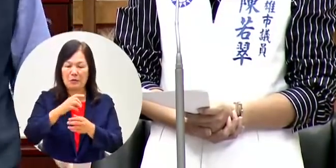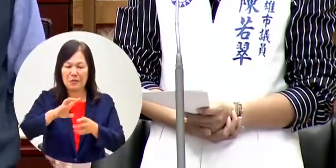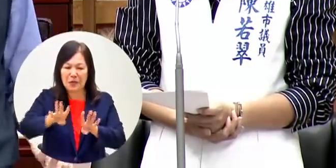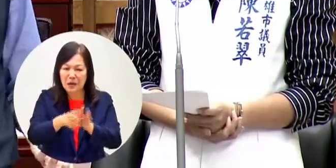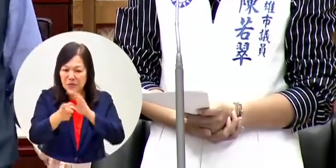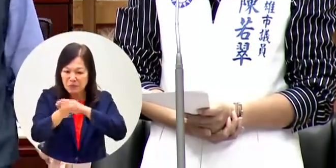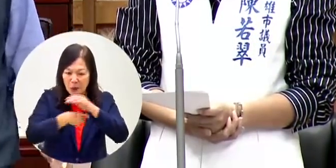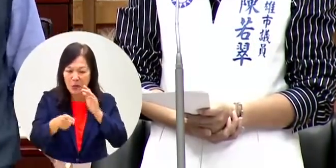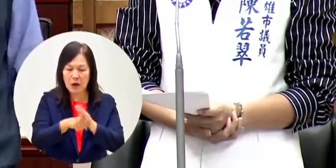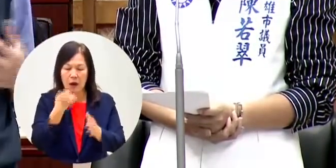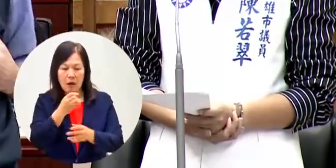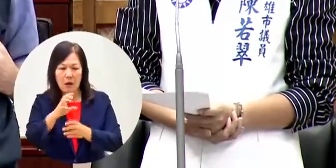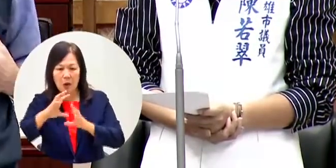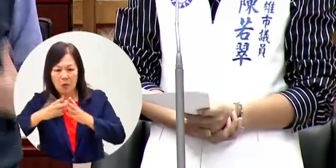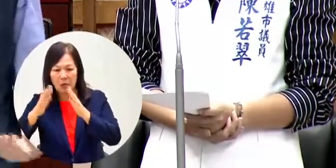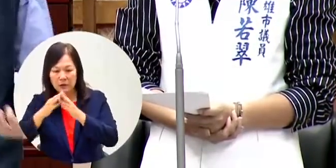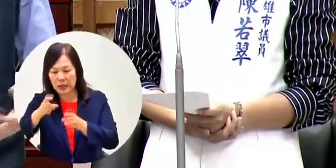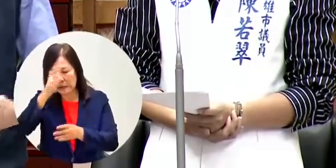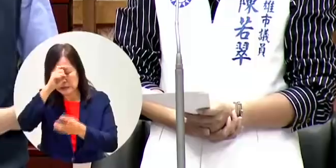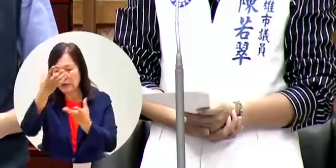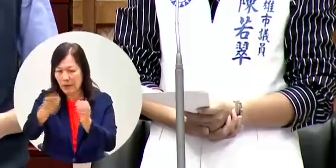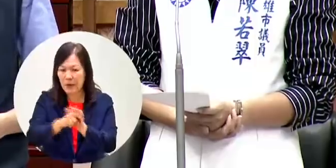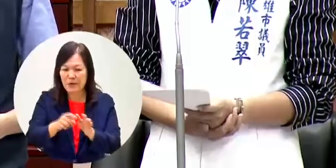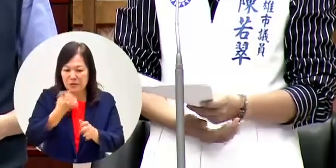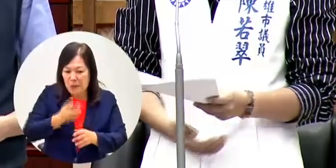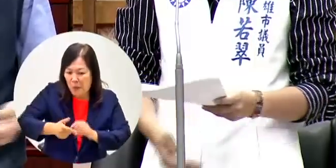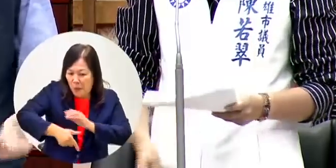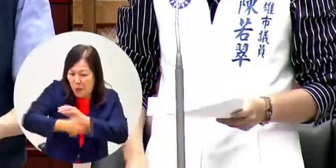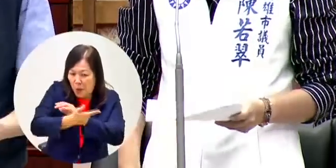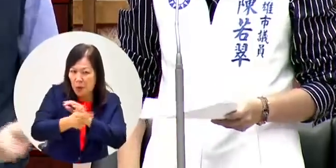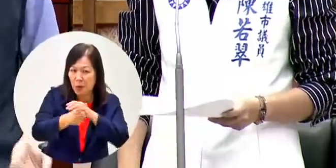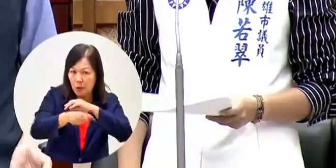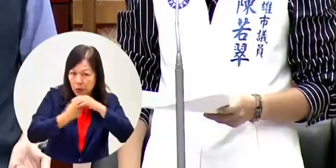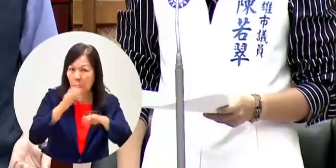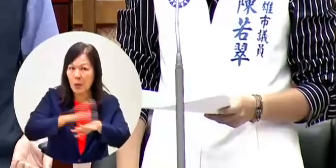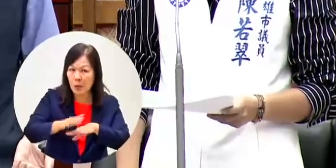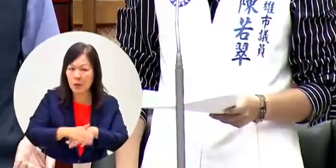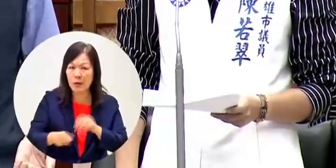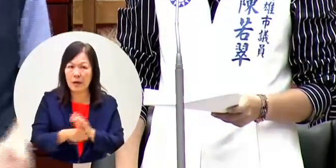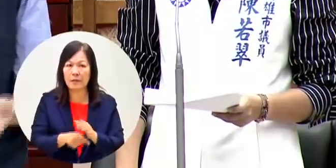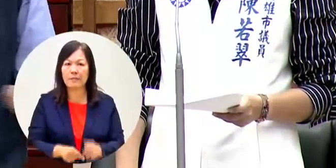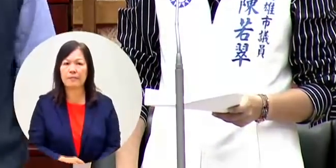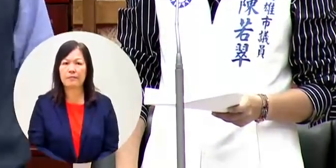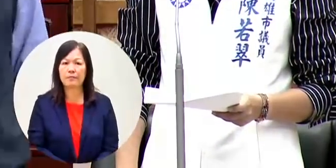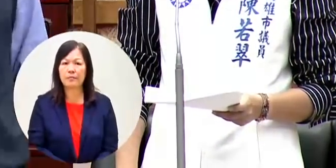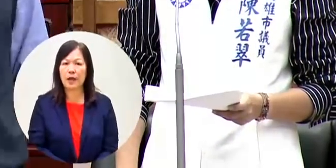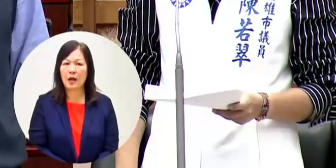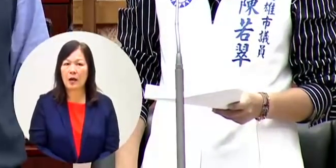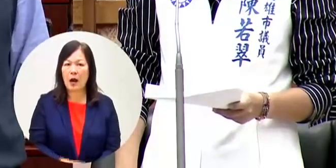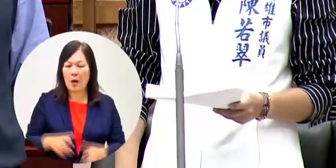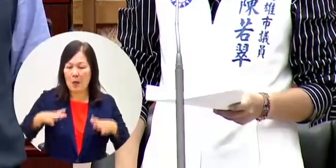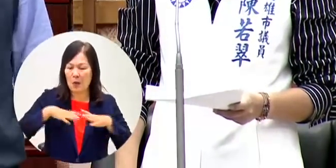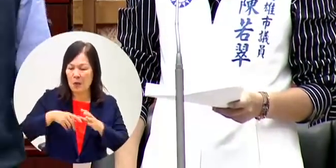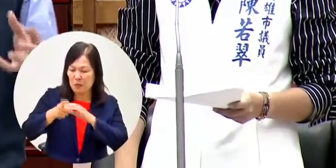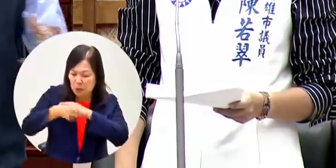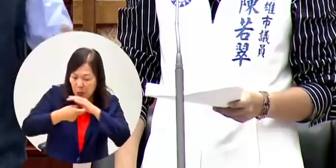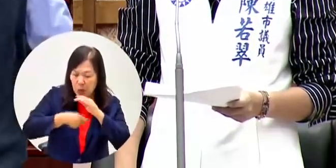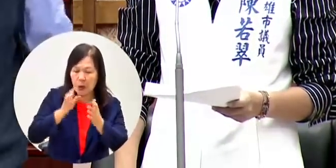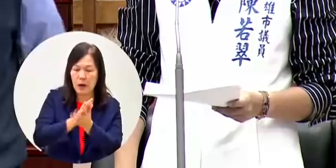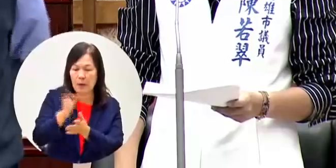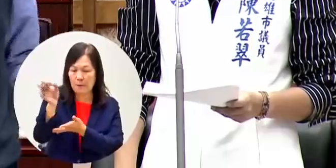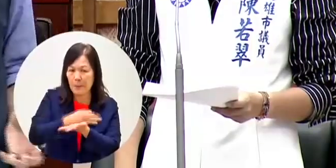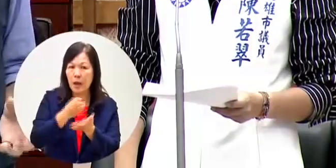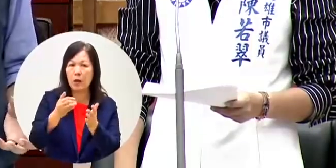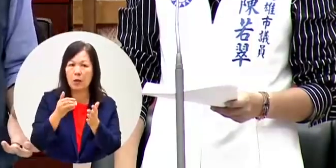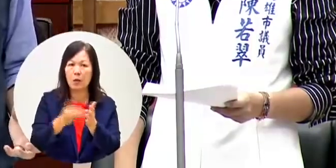赶快偷国宝，太监呢，赶快捞啊，捞了国宝就去卖啊，因为国家没有希望。一个团